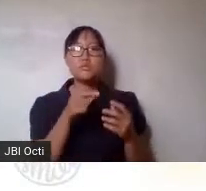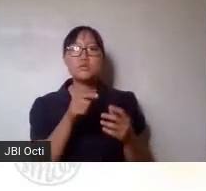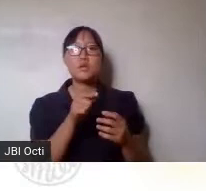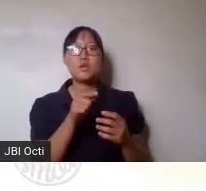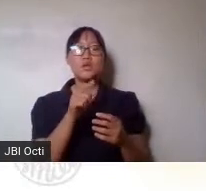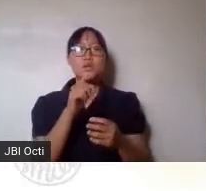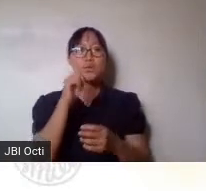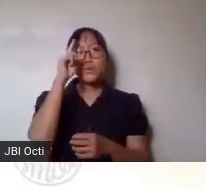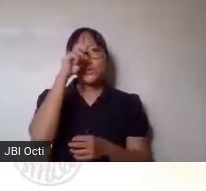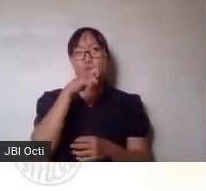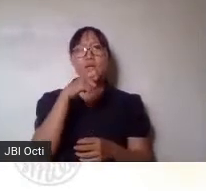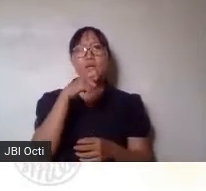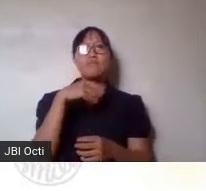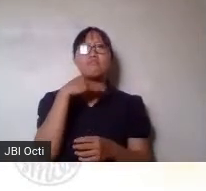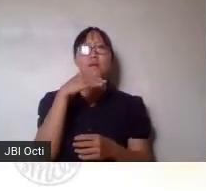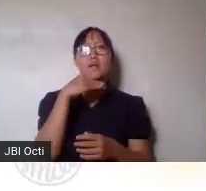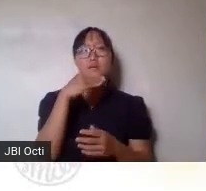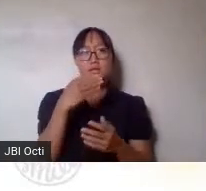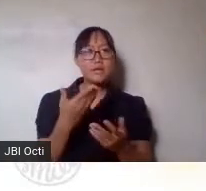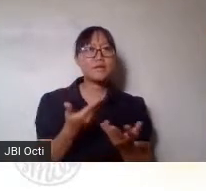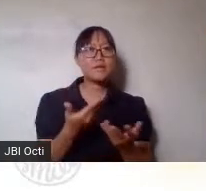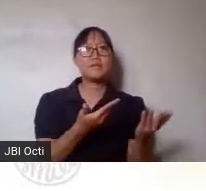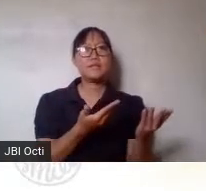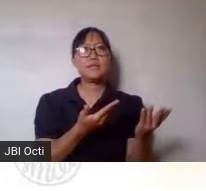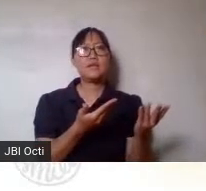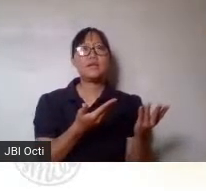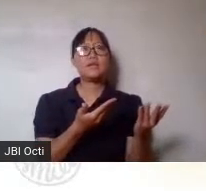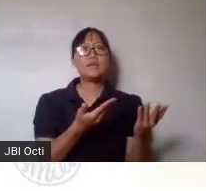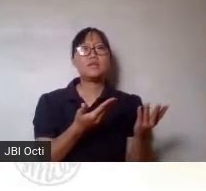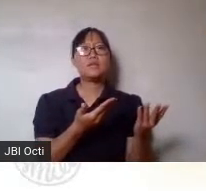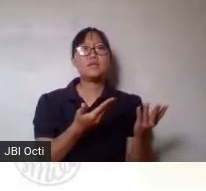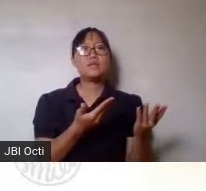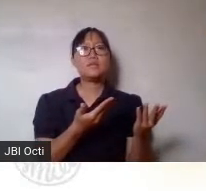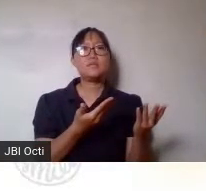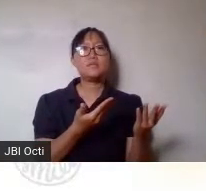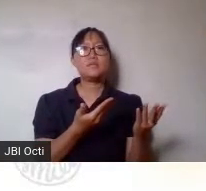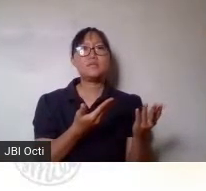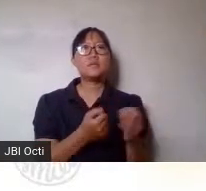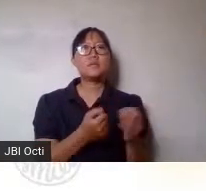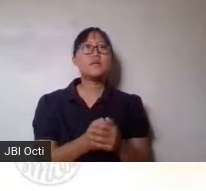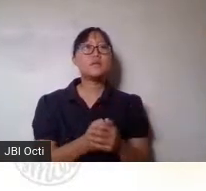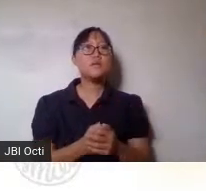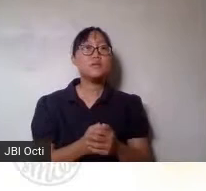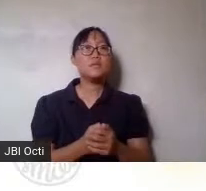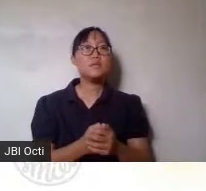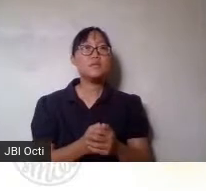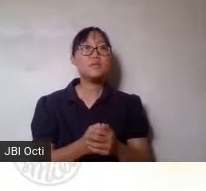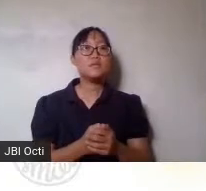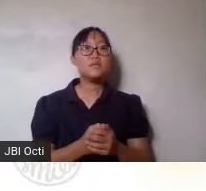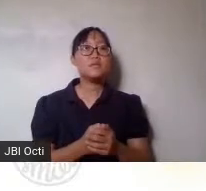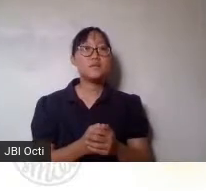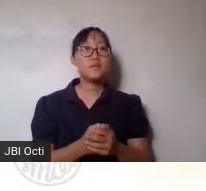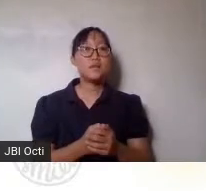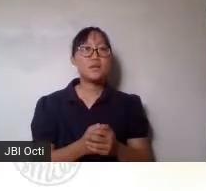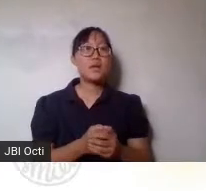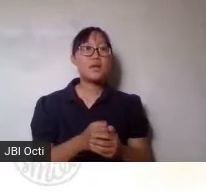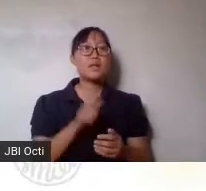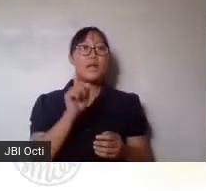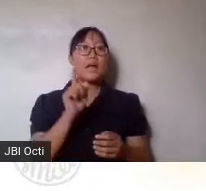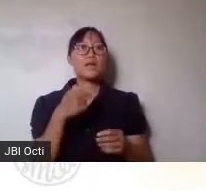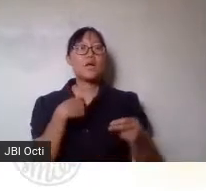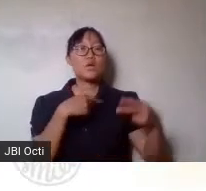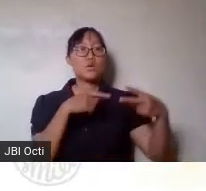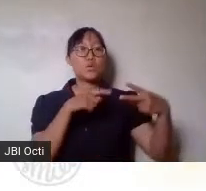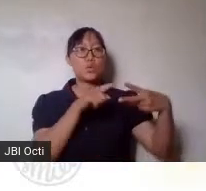sementara kalau kita bicara tentang kesulitan belajar, kita tadi sudah punya dua terminologi, ada kesulitan belajar